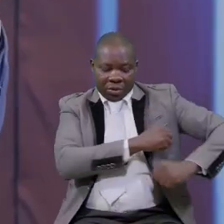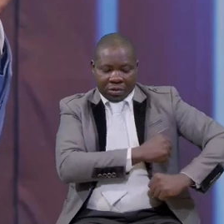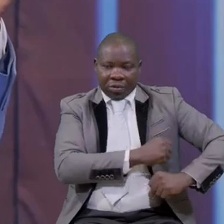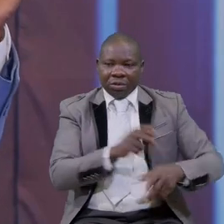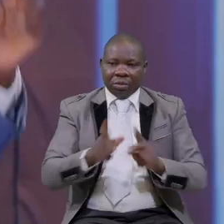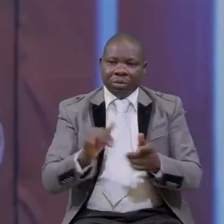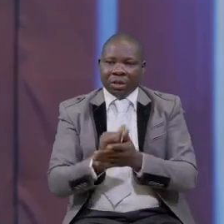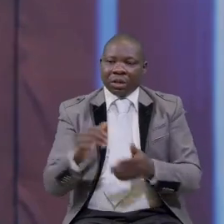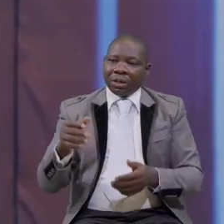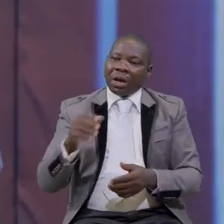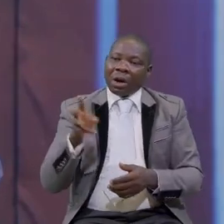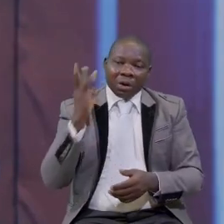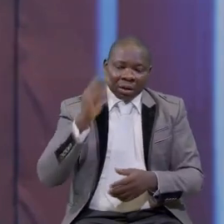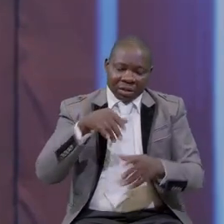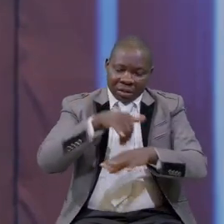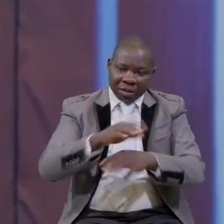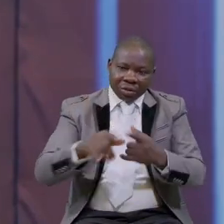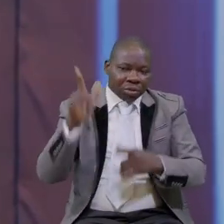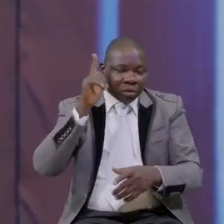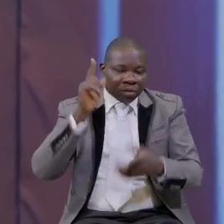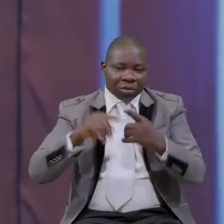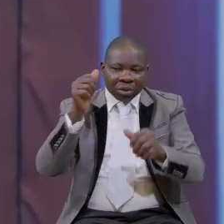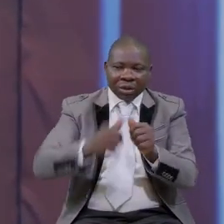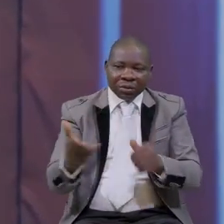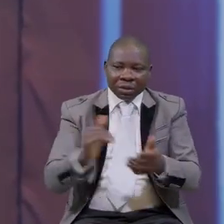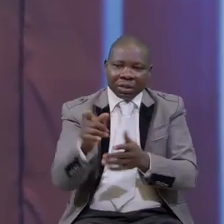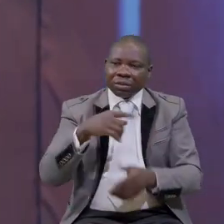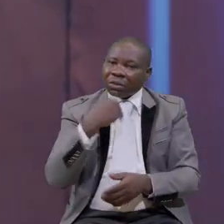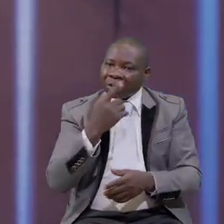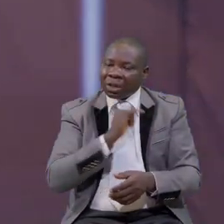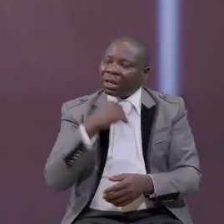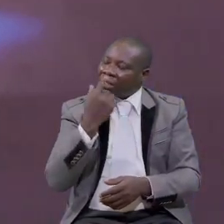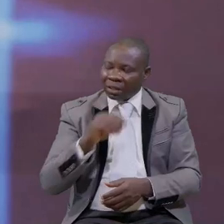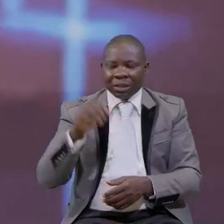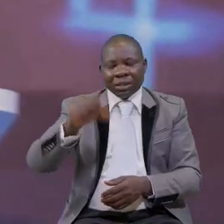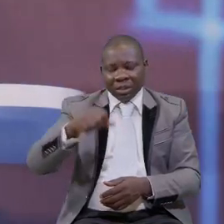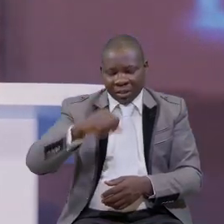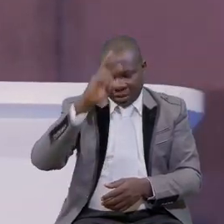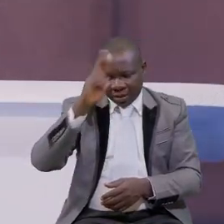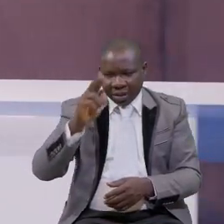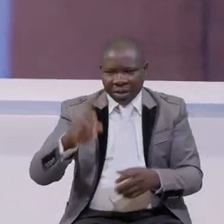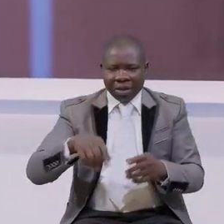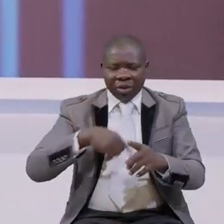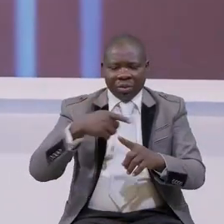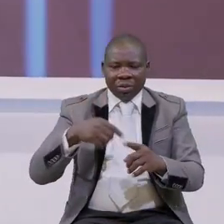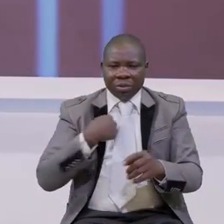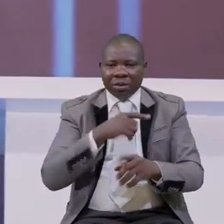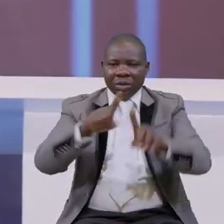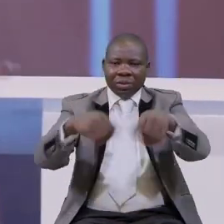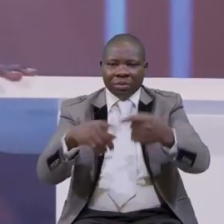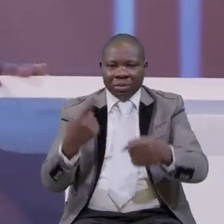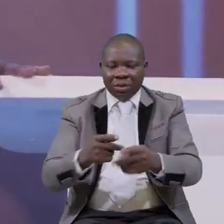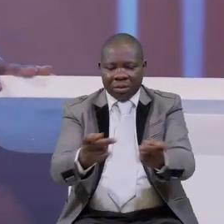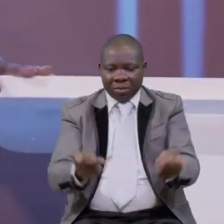envoyés pour écouter tout ce que tu auras à dire. J'ai dit d'accord. Ainsi donc, quand nous sommes arrivés là-bas,